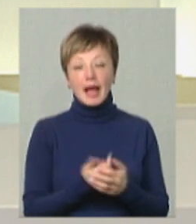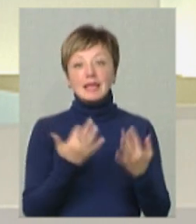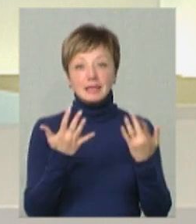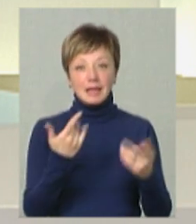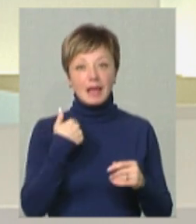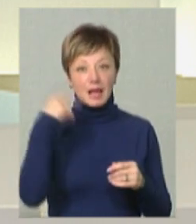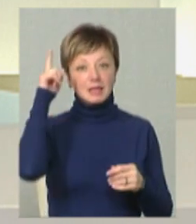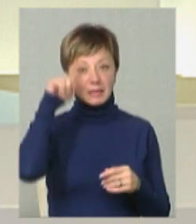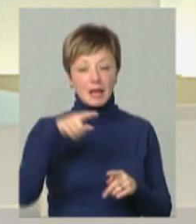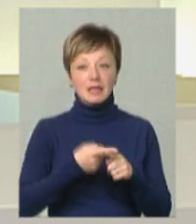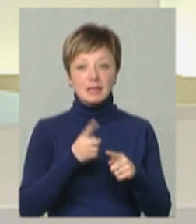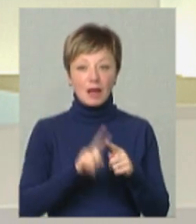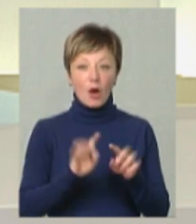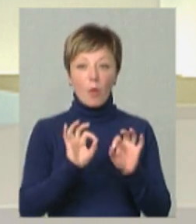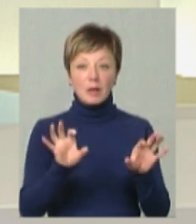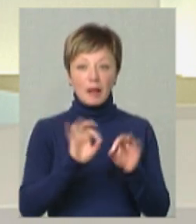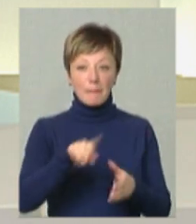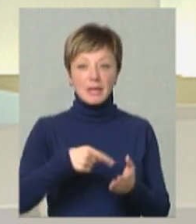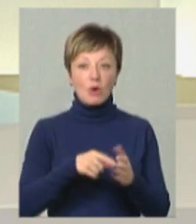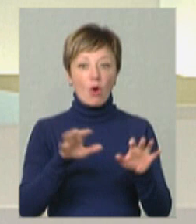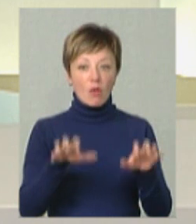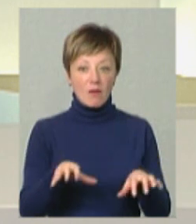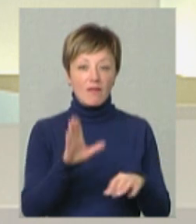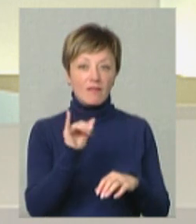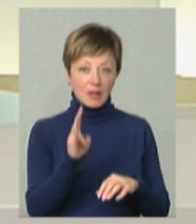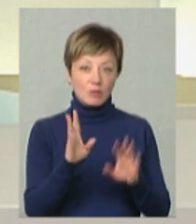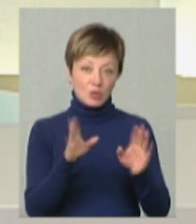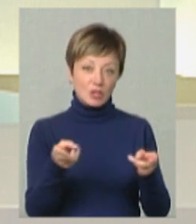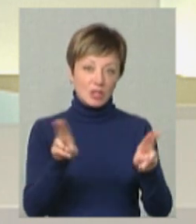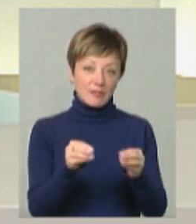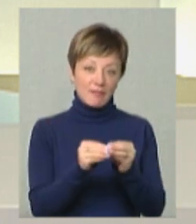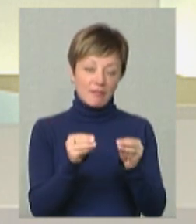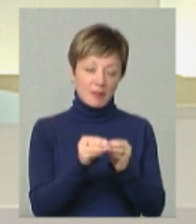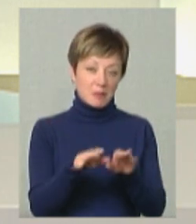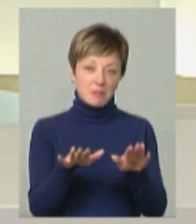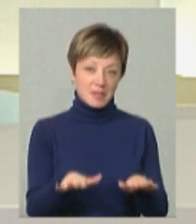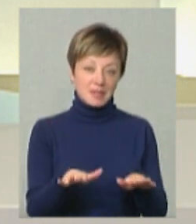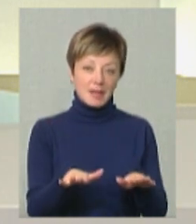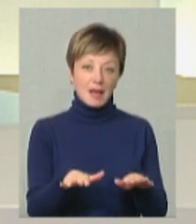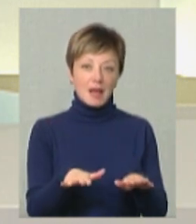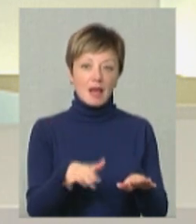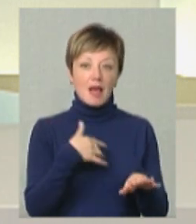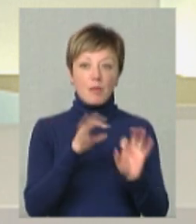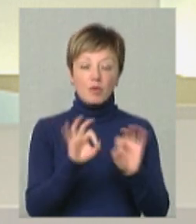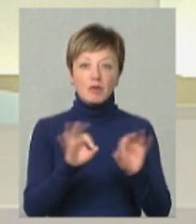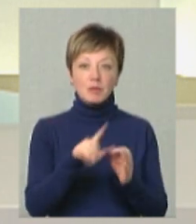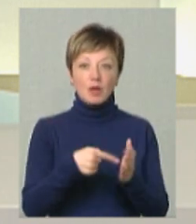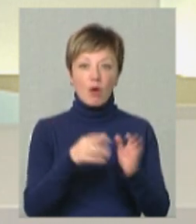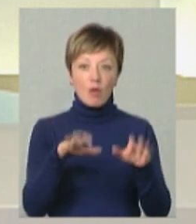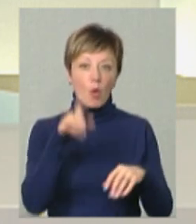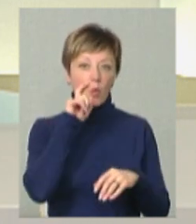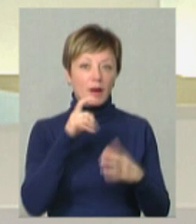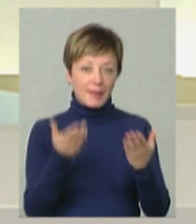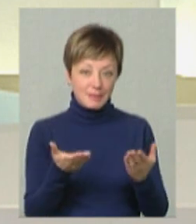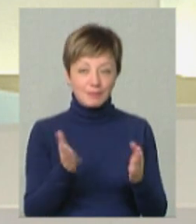знаю це коментаря міського голови, він буде залишатися на тому ж місці, тому що, як прокоментував міський голова, він